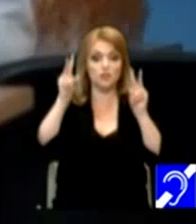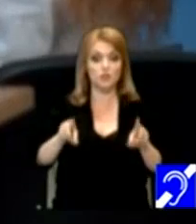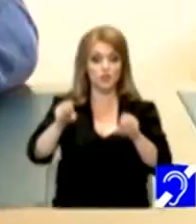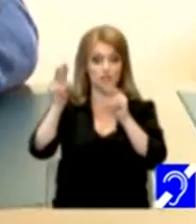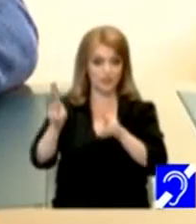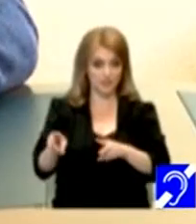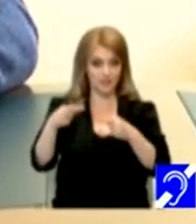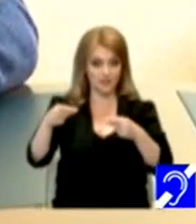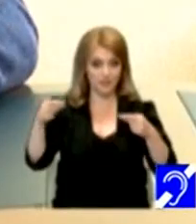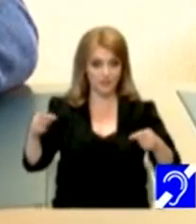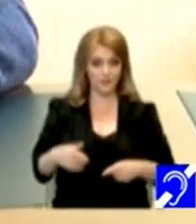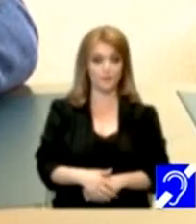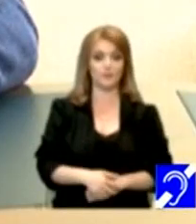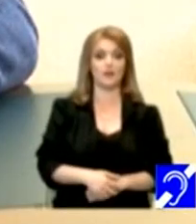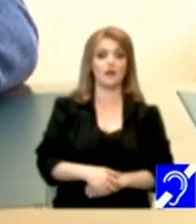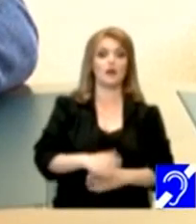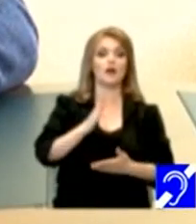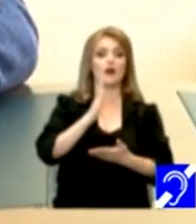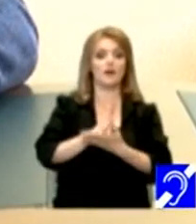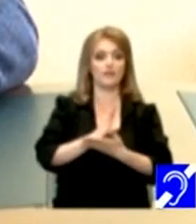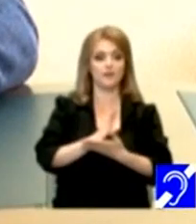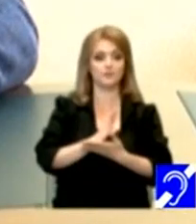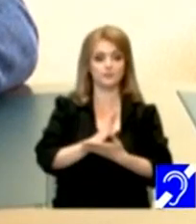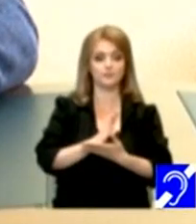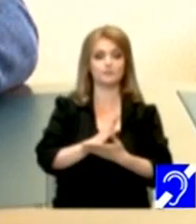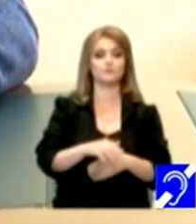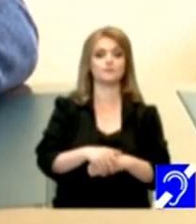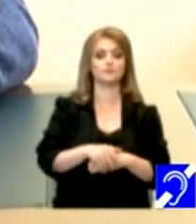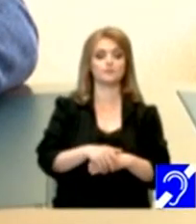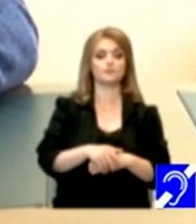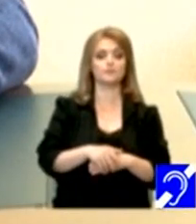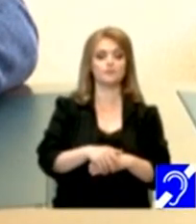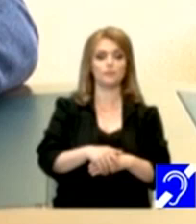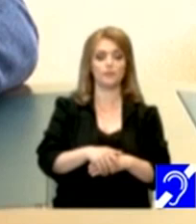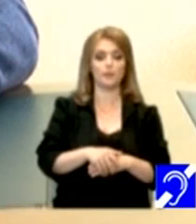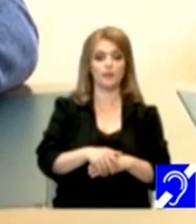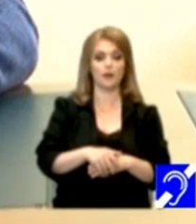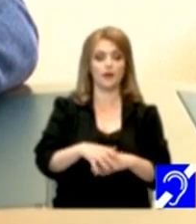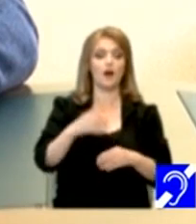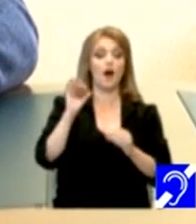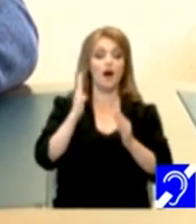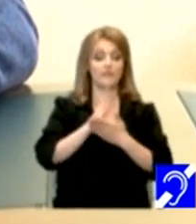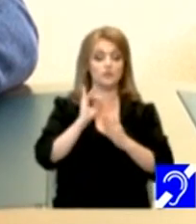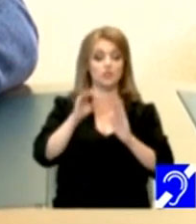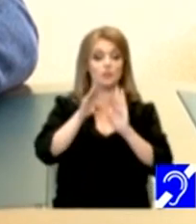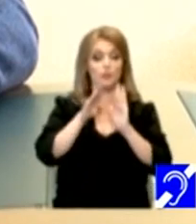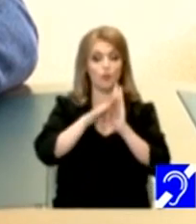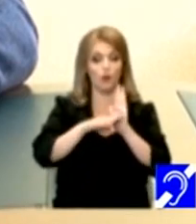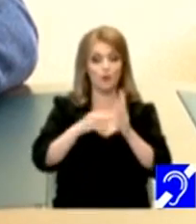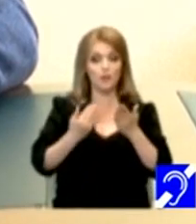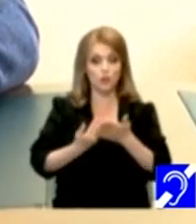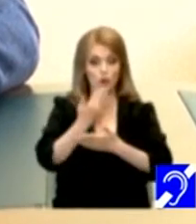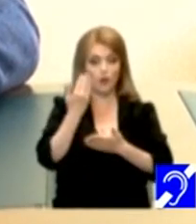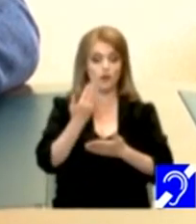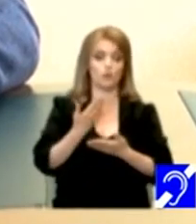în jur de 70 de programe de licență, avem și programe noi, ca spre exemplu